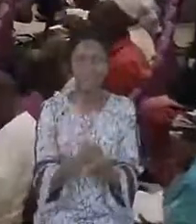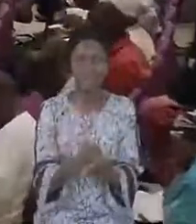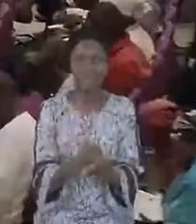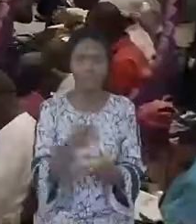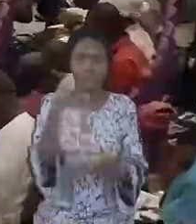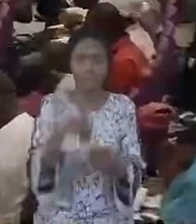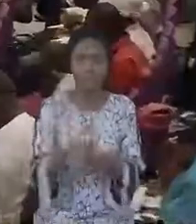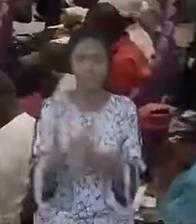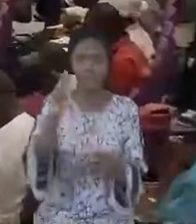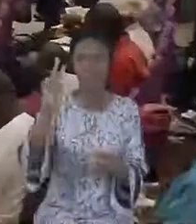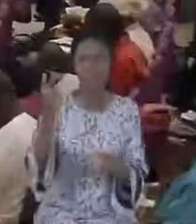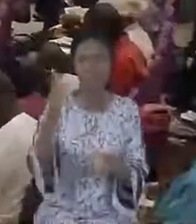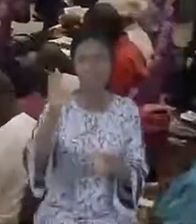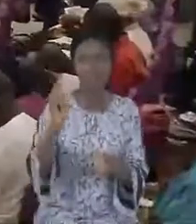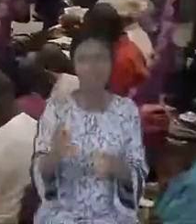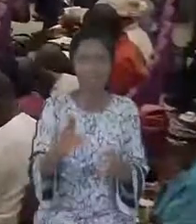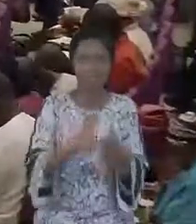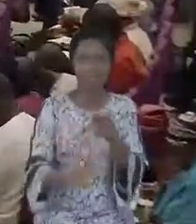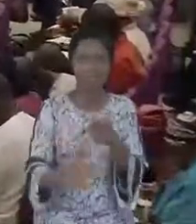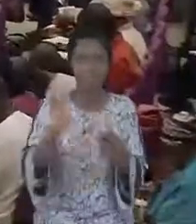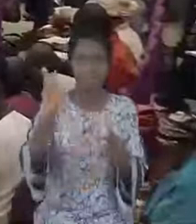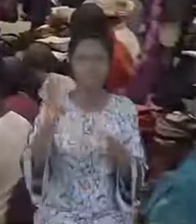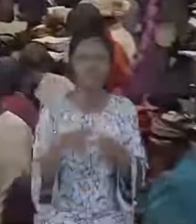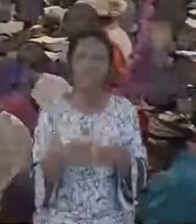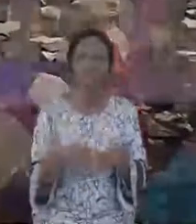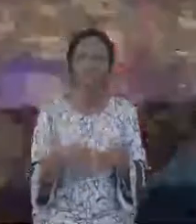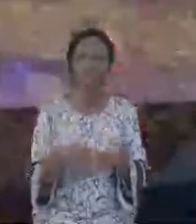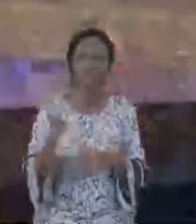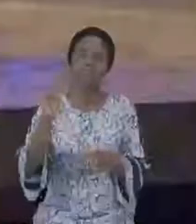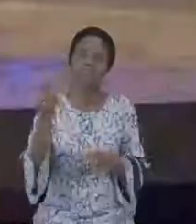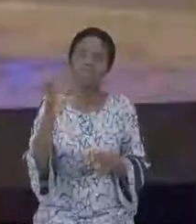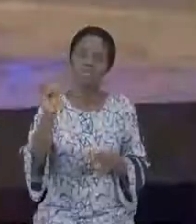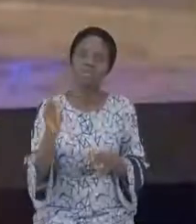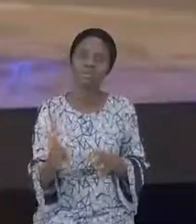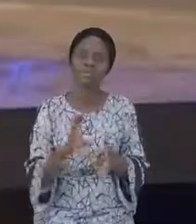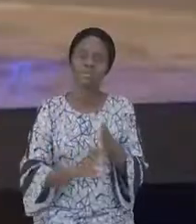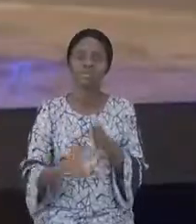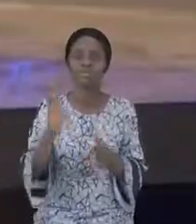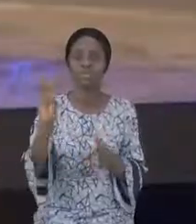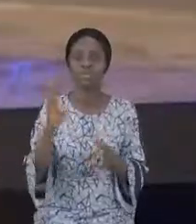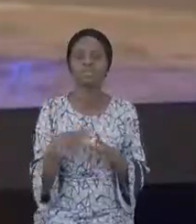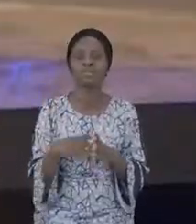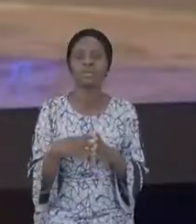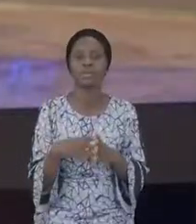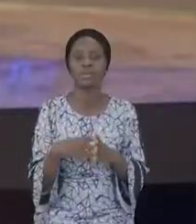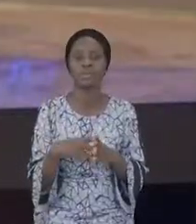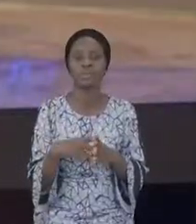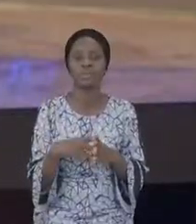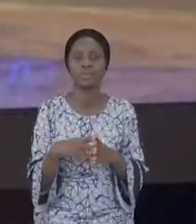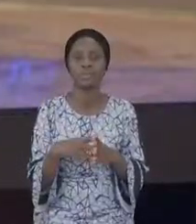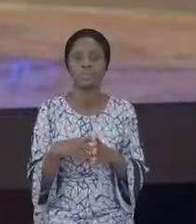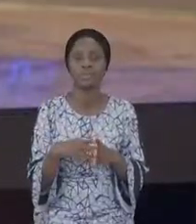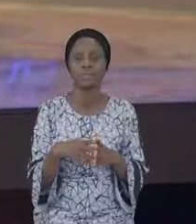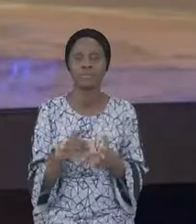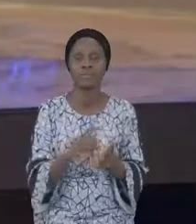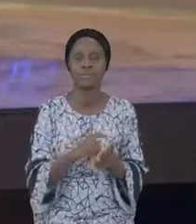Voyons, 2 Corinthiens chapitre 6, 2 Corinthiens 6. Nous lisons